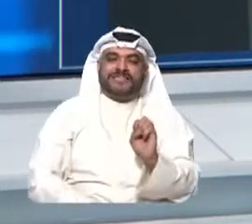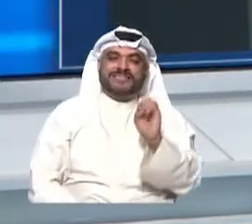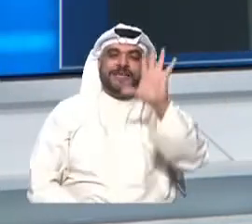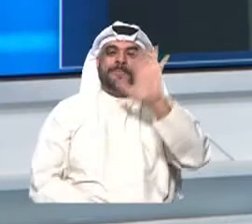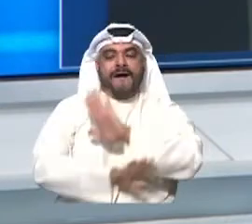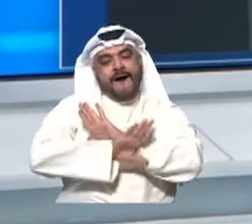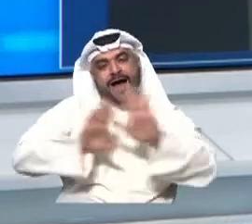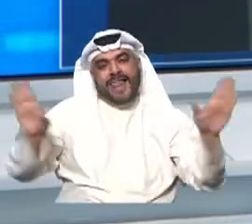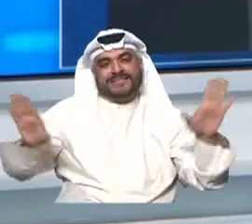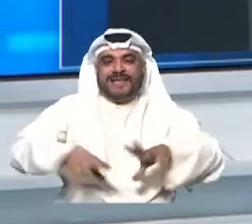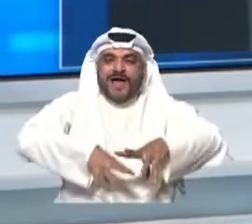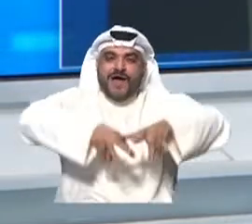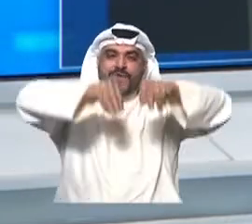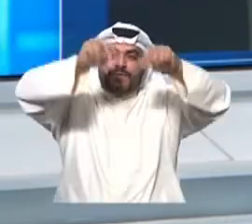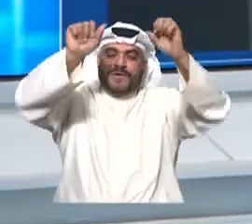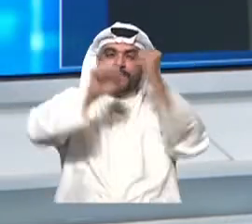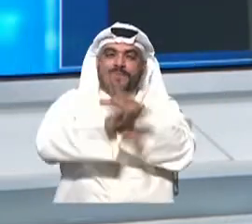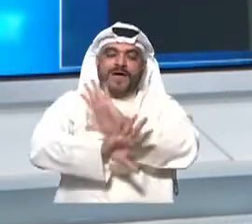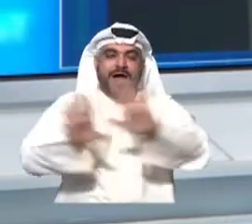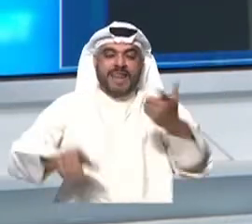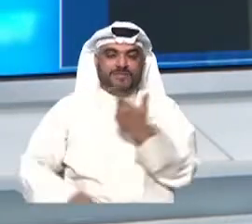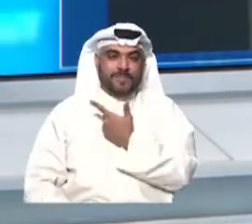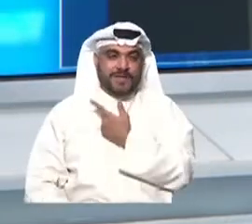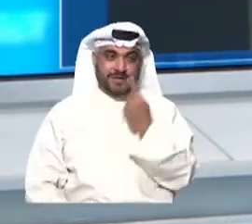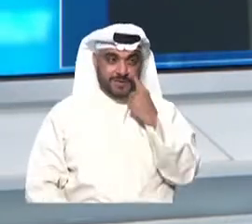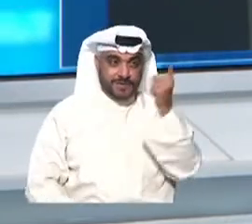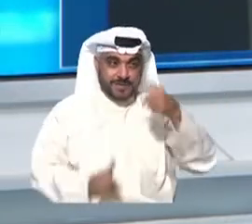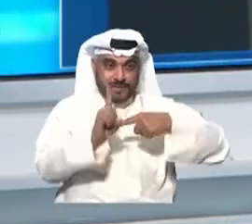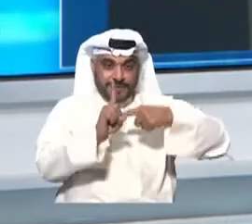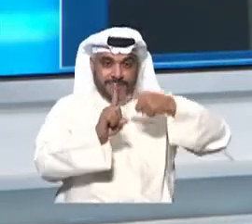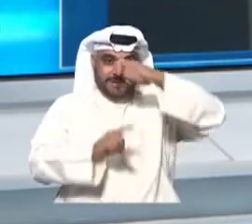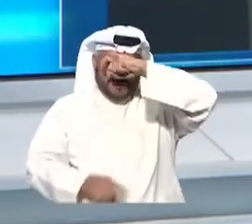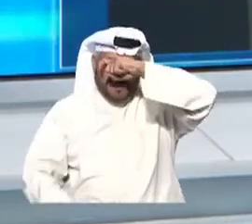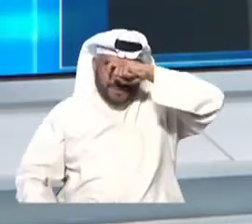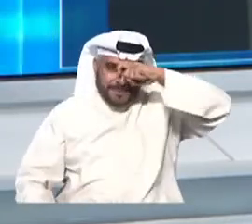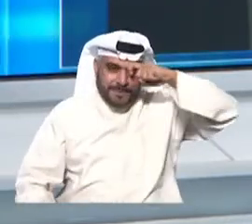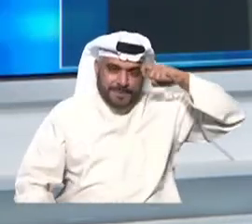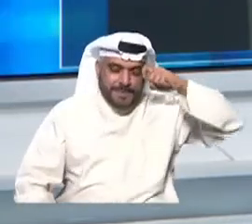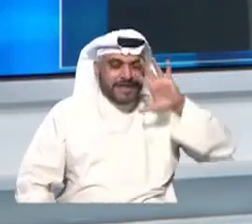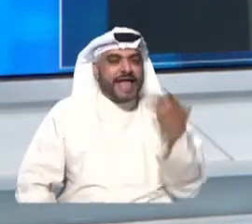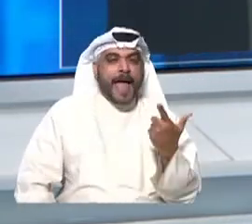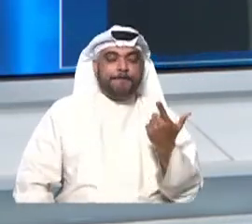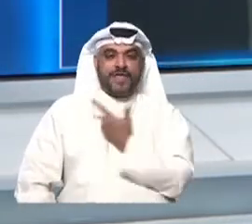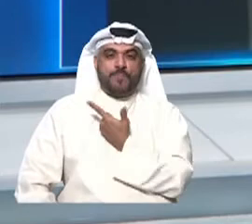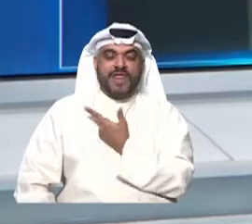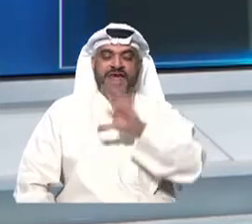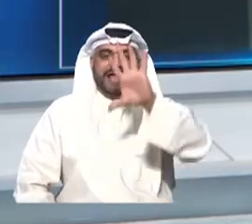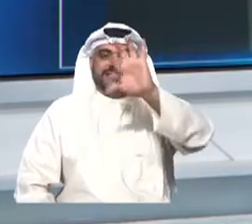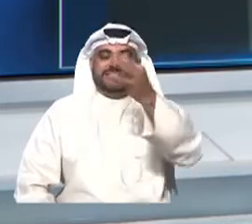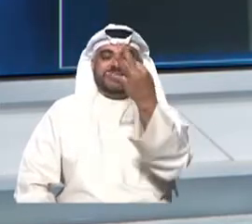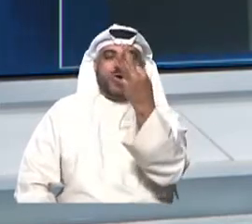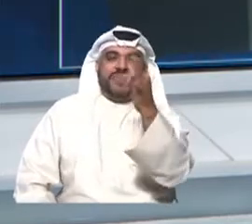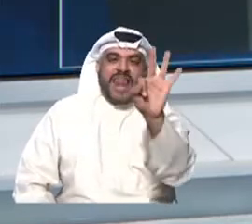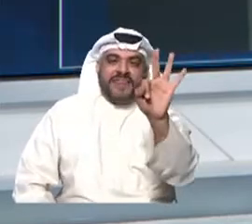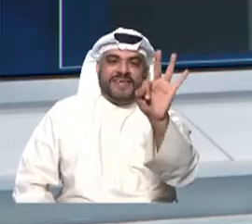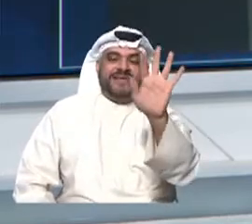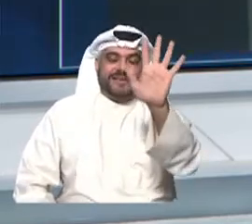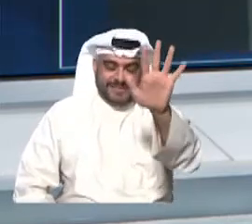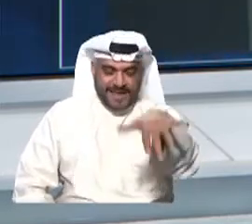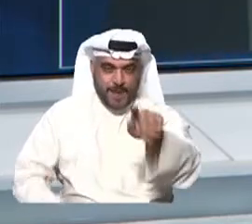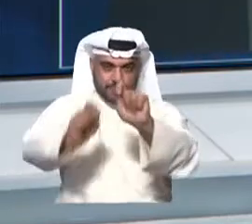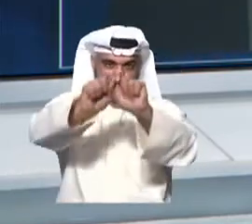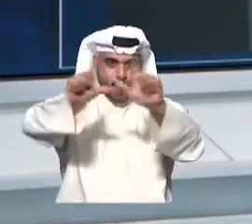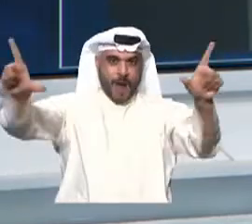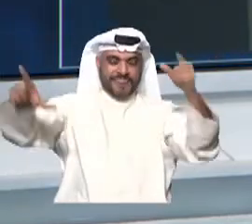مع 39 درجه مئويه لاعلى حراره، 27 درجه مئويه لادنى حراره. تستمر معنا الاجواء والرياح الشماليه